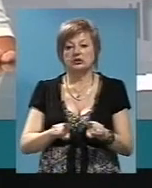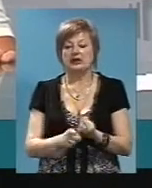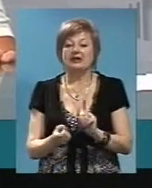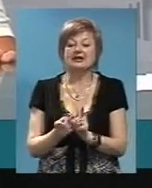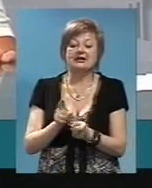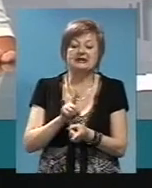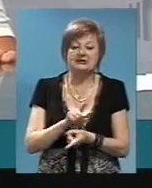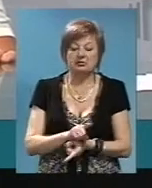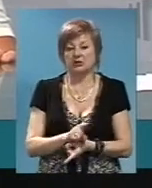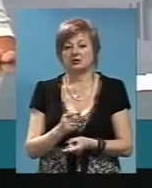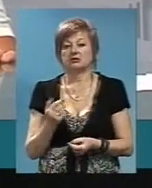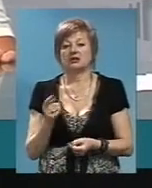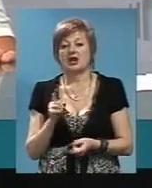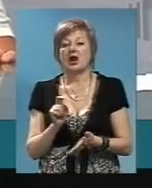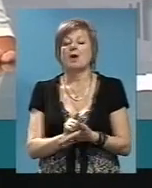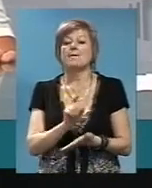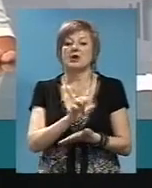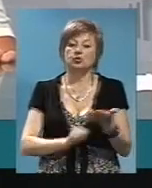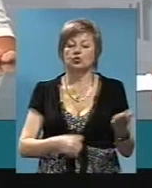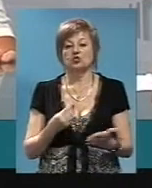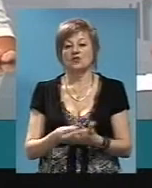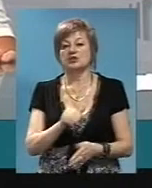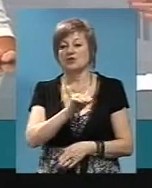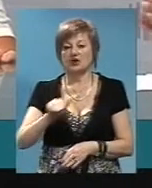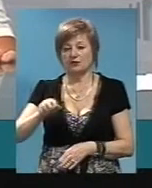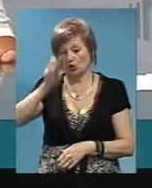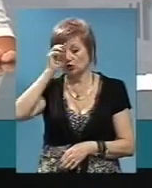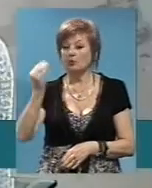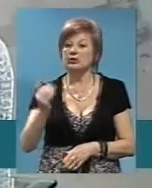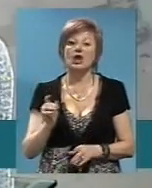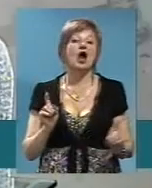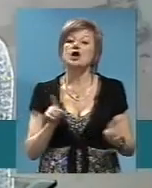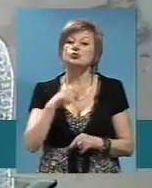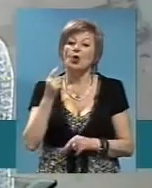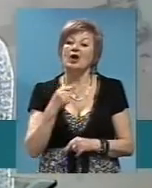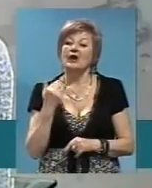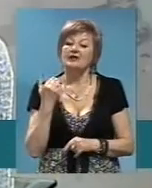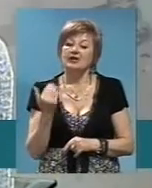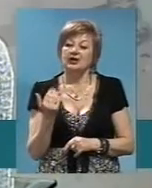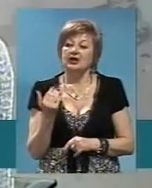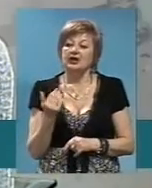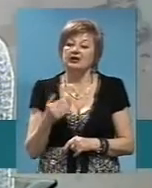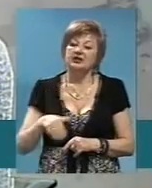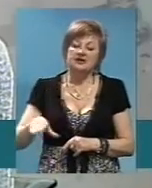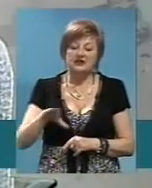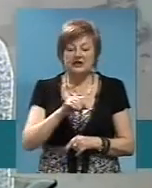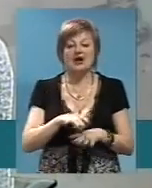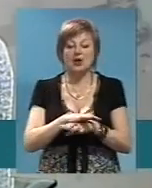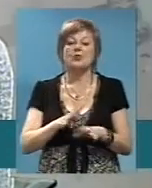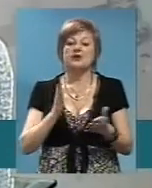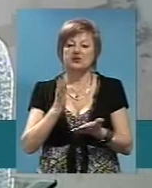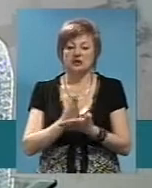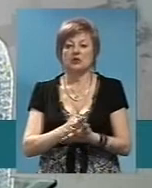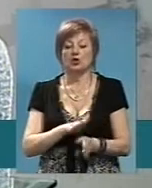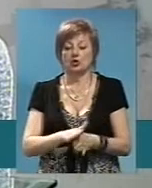правил гри саме на податковому і фінансовому рівні від держави. А що говорять ваші колеги? Чи всі громади мають можливість забезпечувати себе?